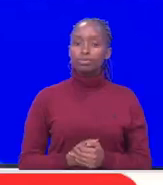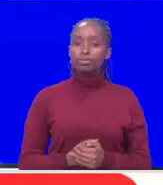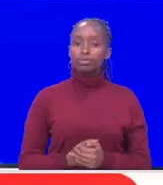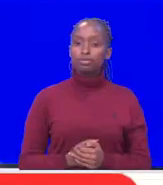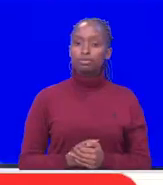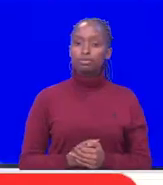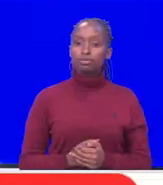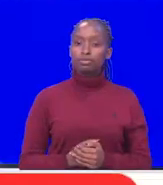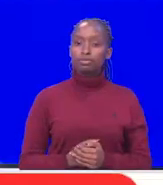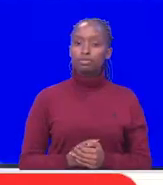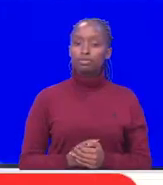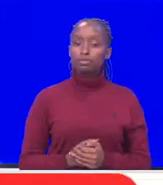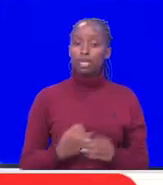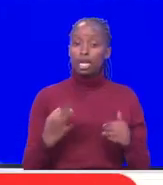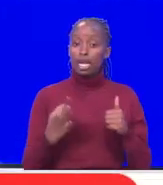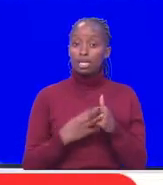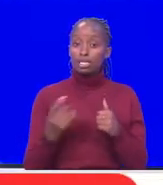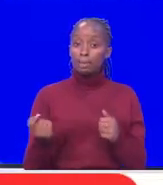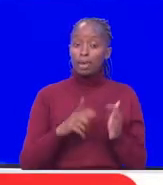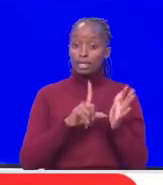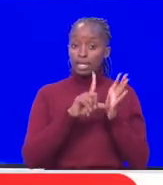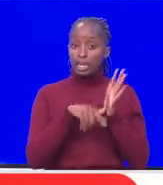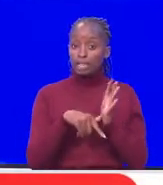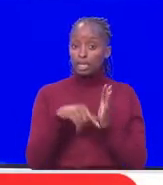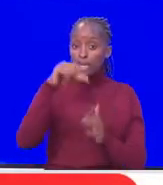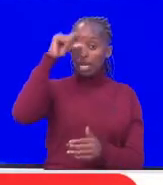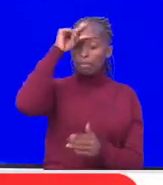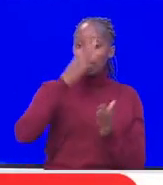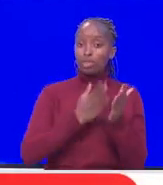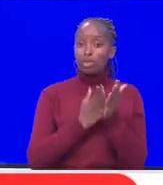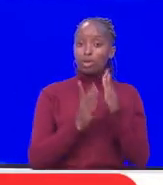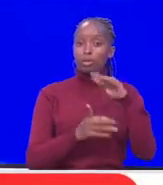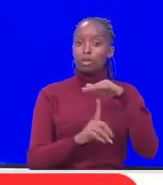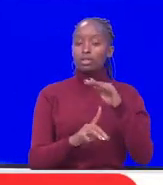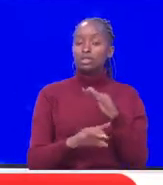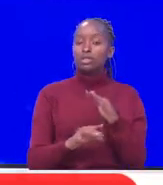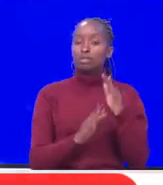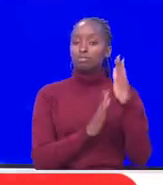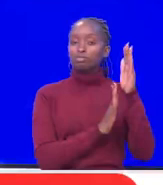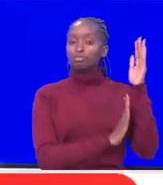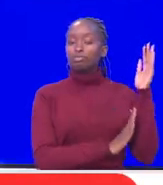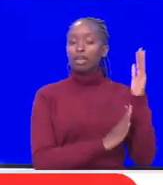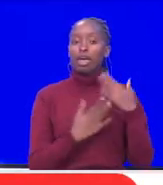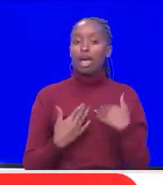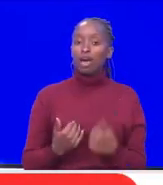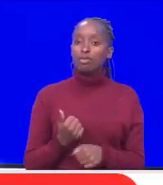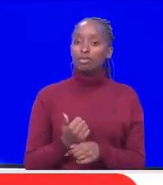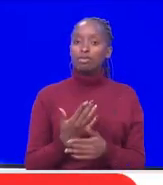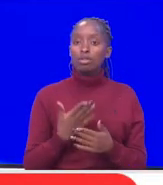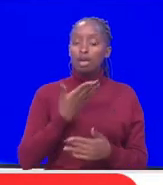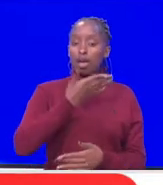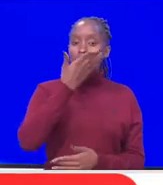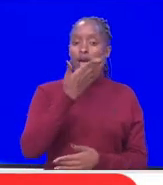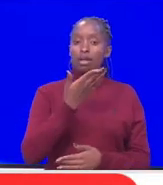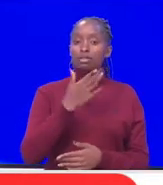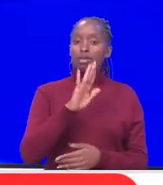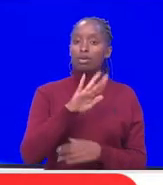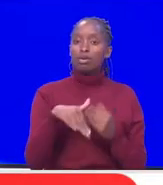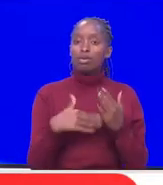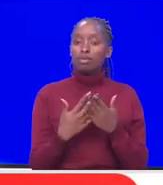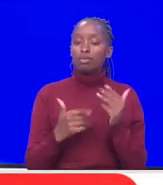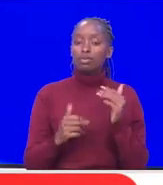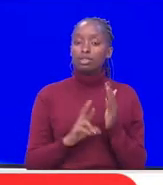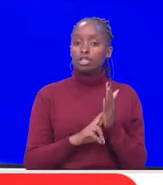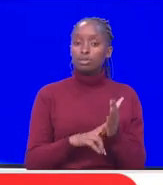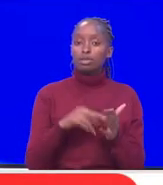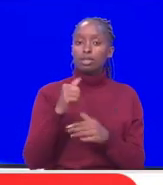Miezi minane baadaye, serikali kupitia wizara ya mambo ya ndani imejibu ombi lake Bob Ndolo lililowasilishwa Agosti mwaka